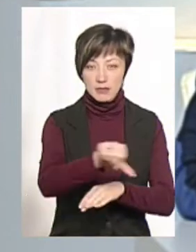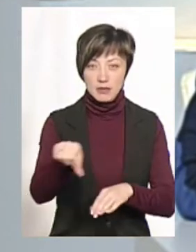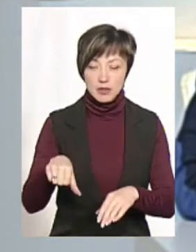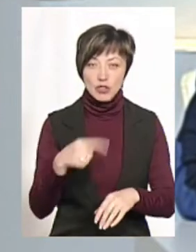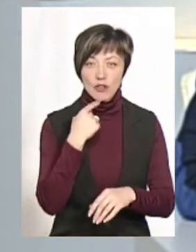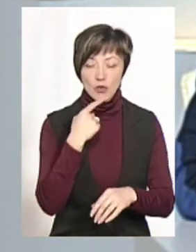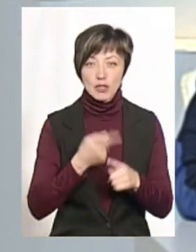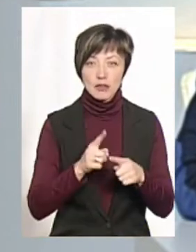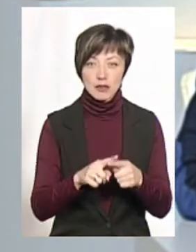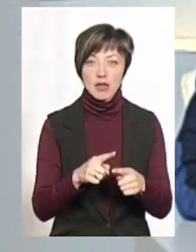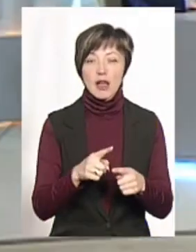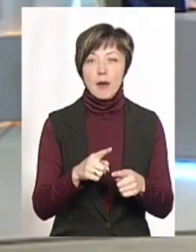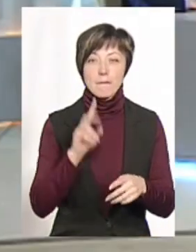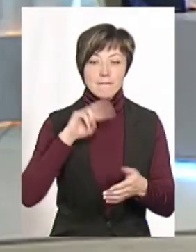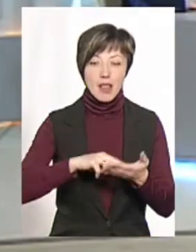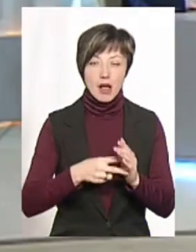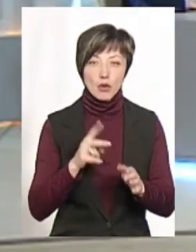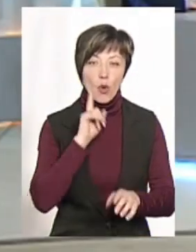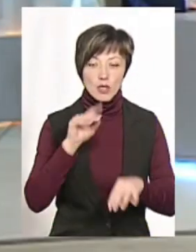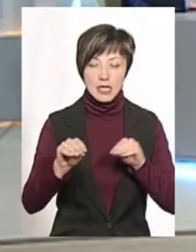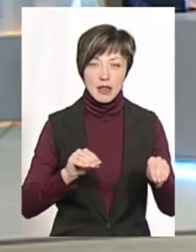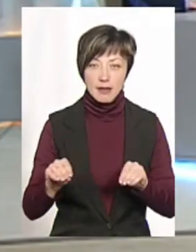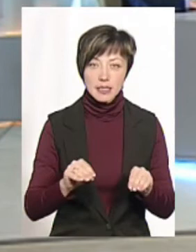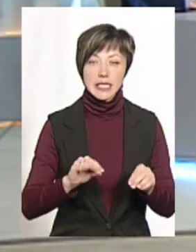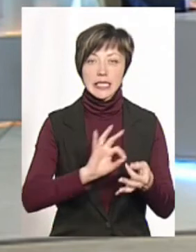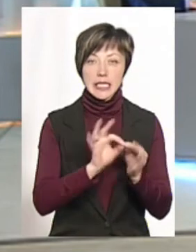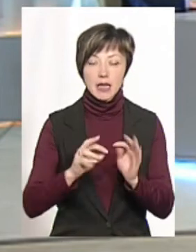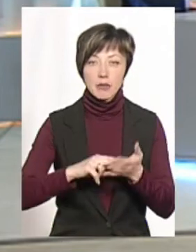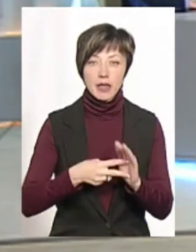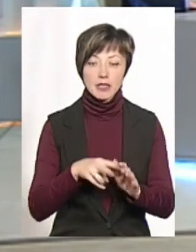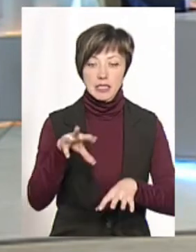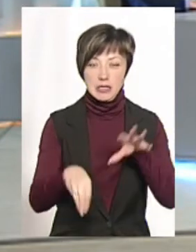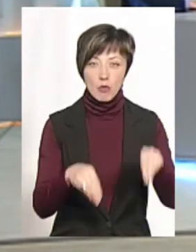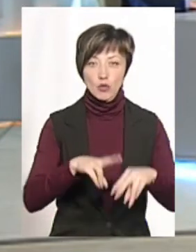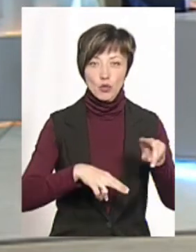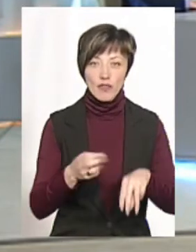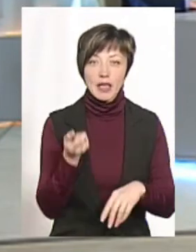це план озеленення, це детальні плани забудови кількох